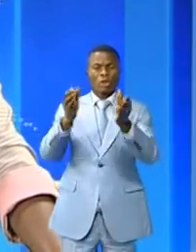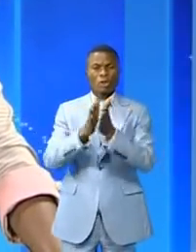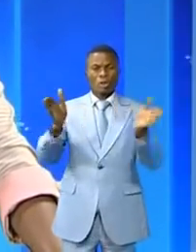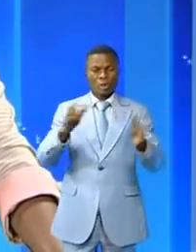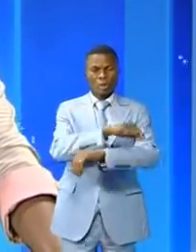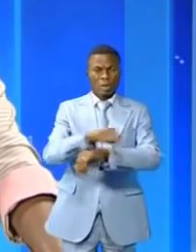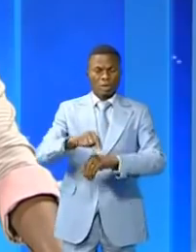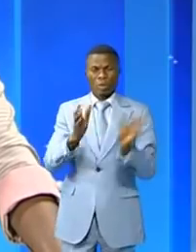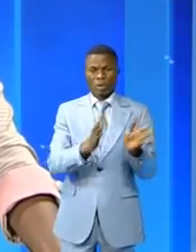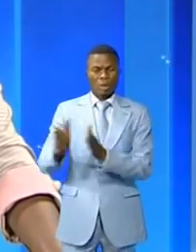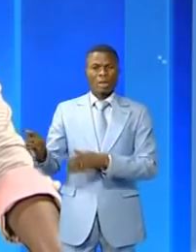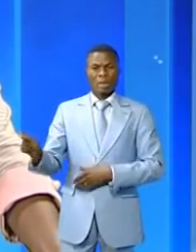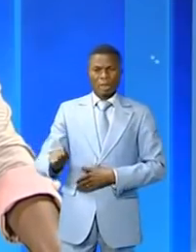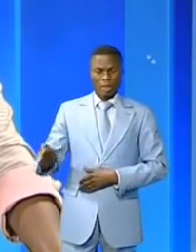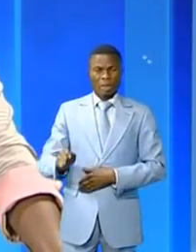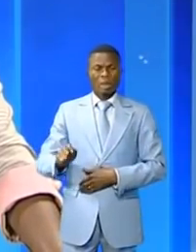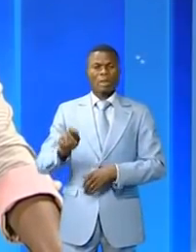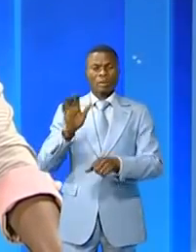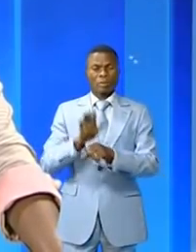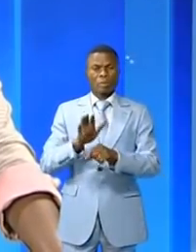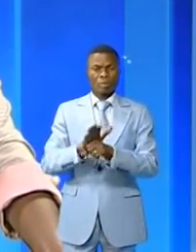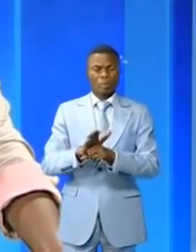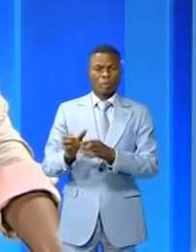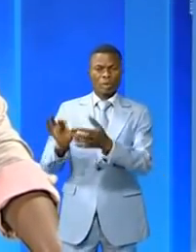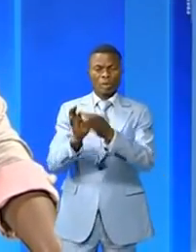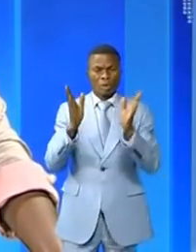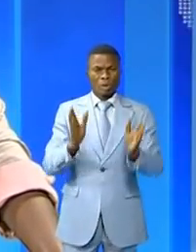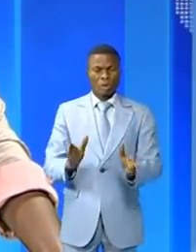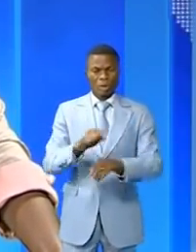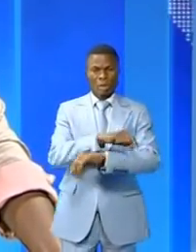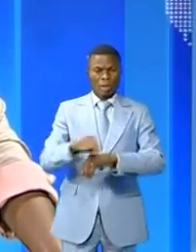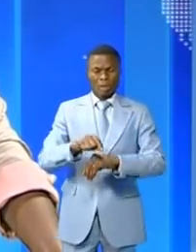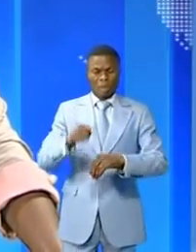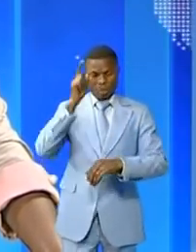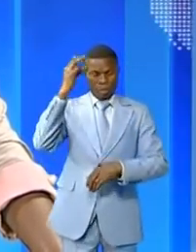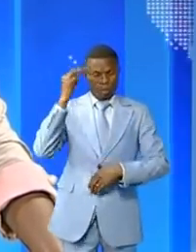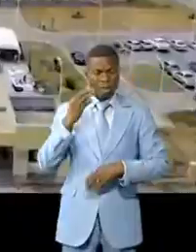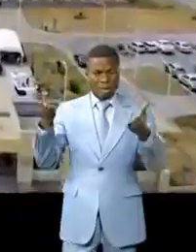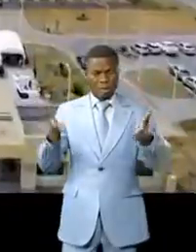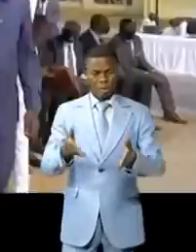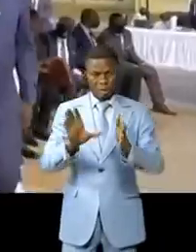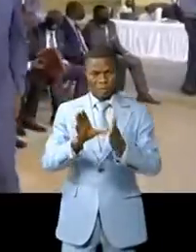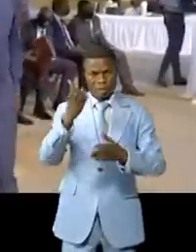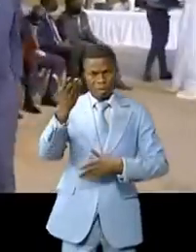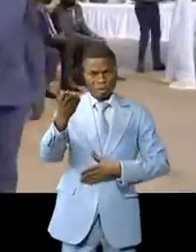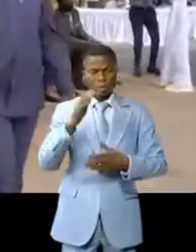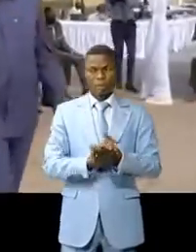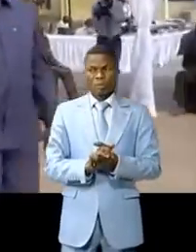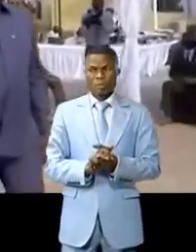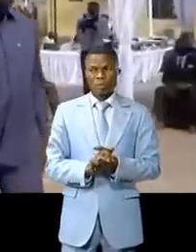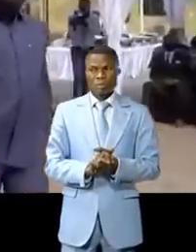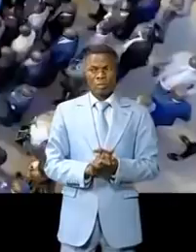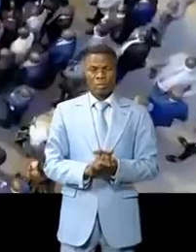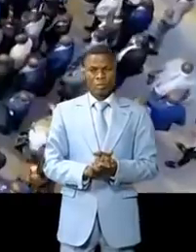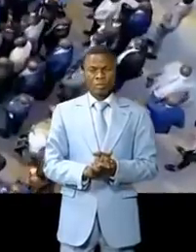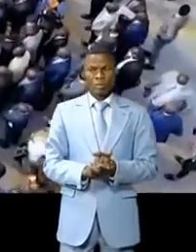ministère de l'Aménagement du Territoire en présence du coordonnateur du cabinet du Premier ministre. Suivez. Avoir reçu les édits de